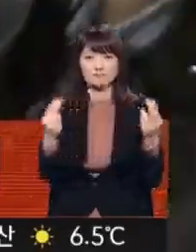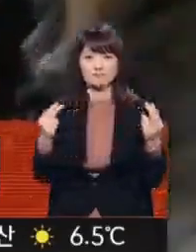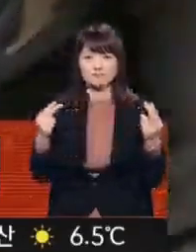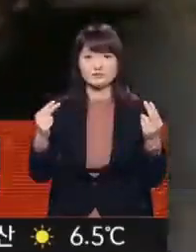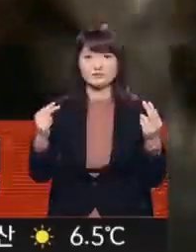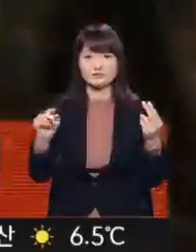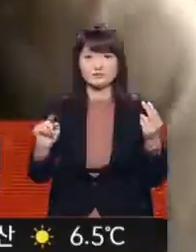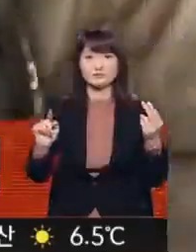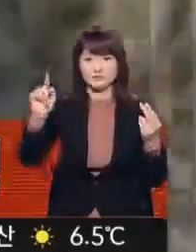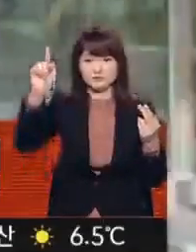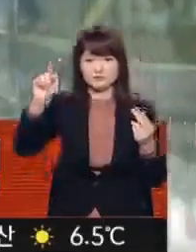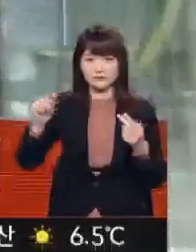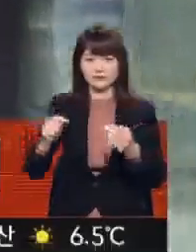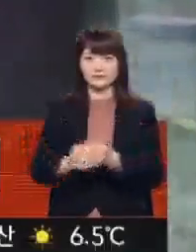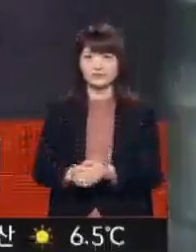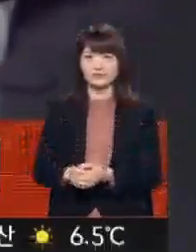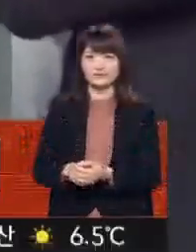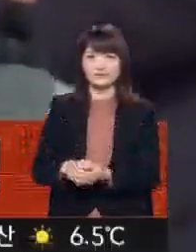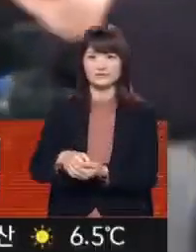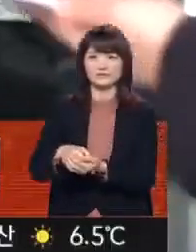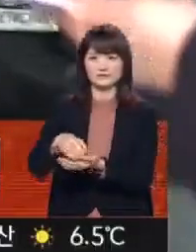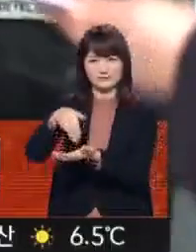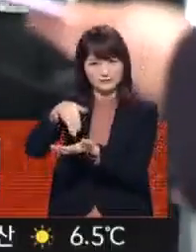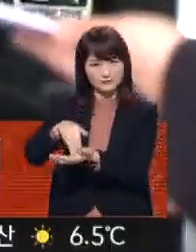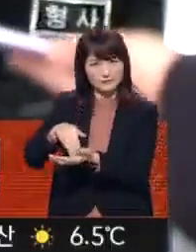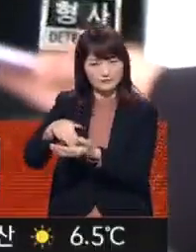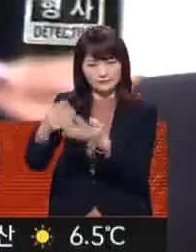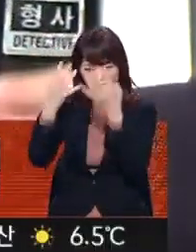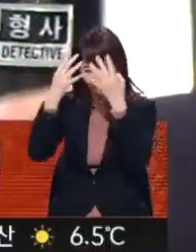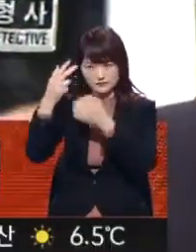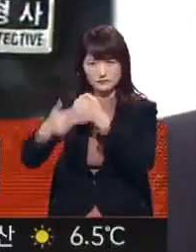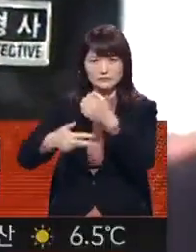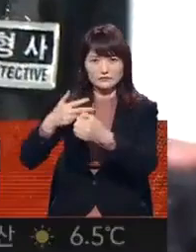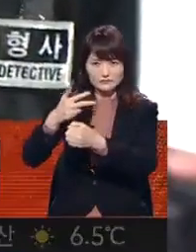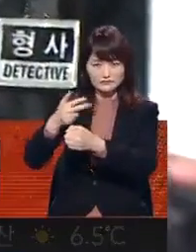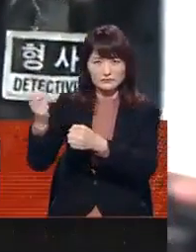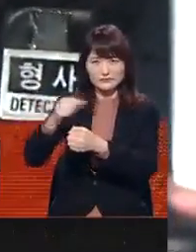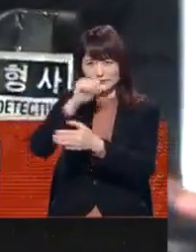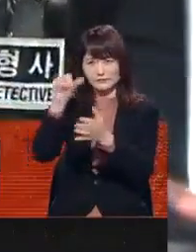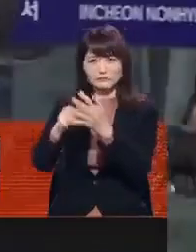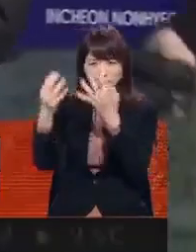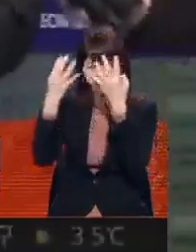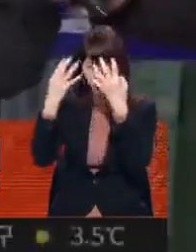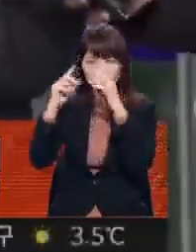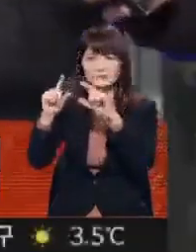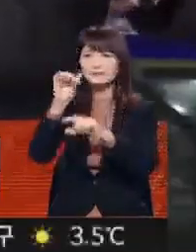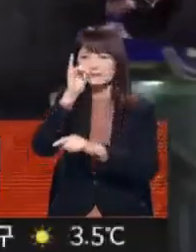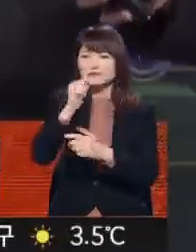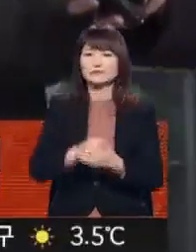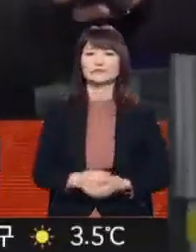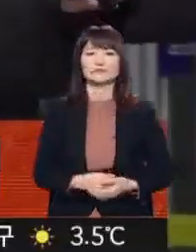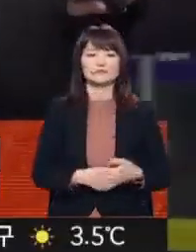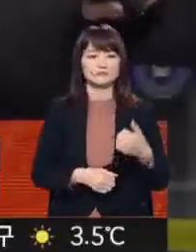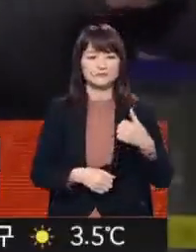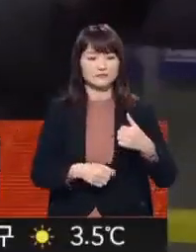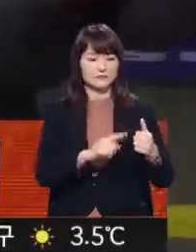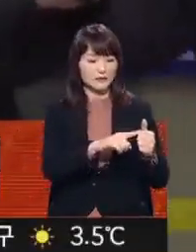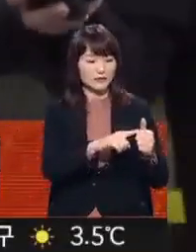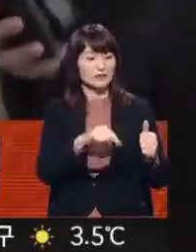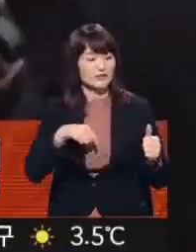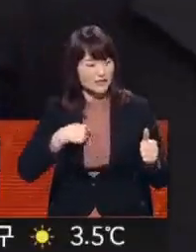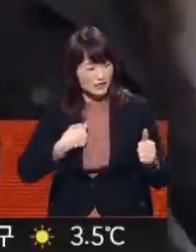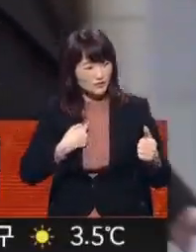최재형량이 7년이고요 무기 사연까지 가능한데 개번은 처음에 이랬습니다 애가 자해한 거예요